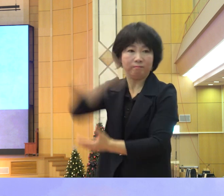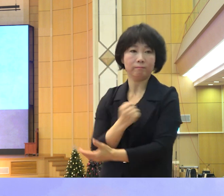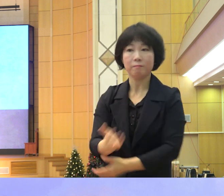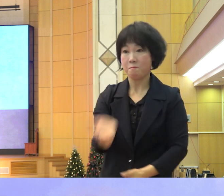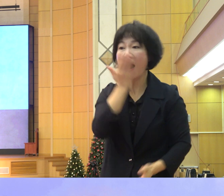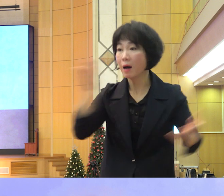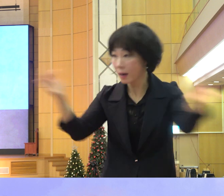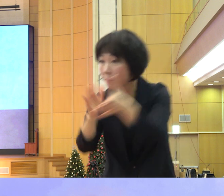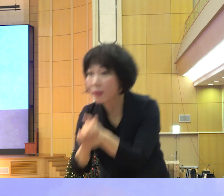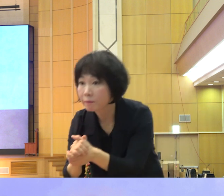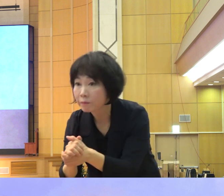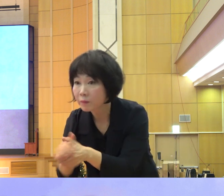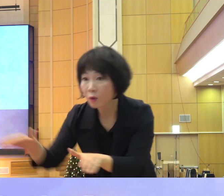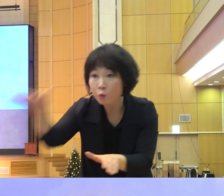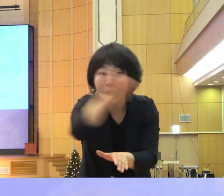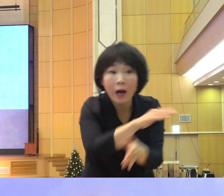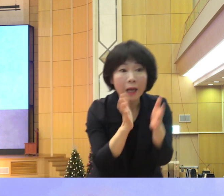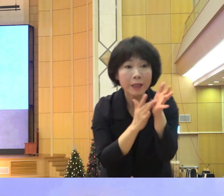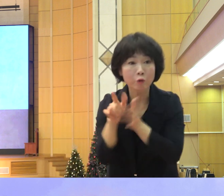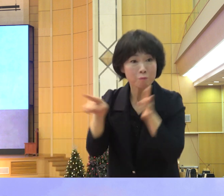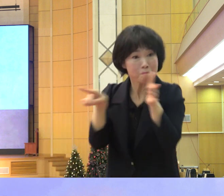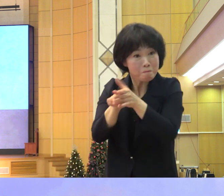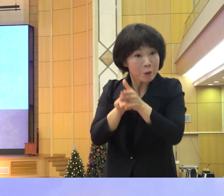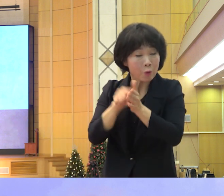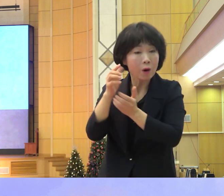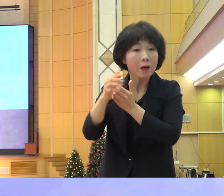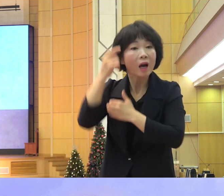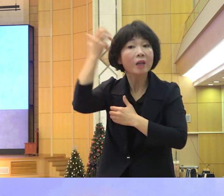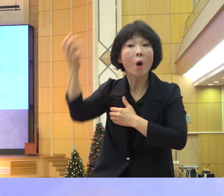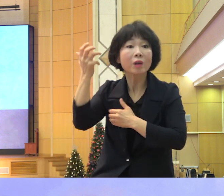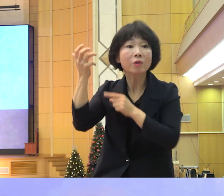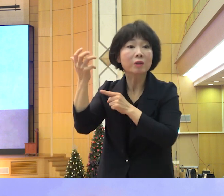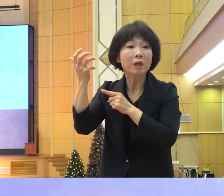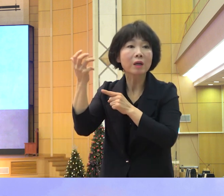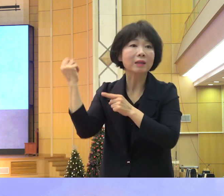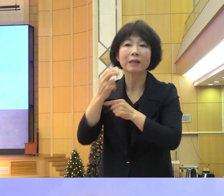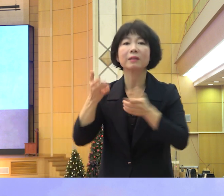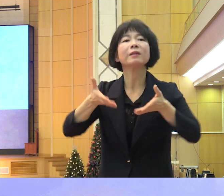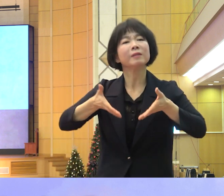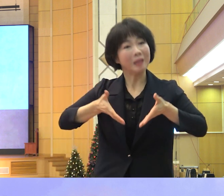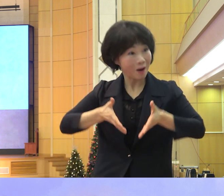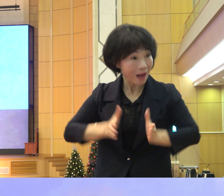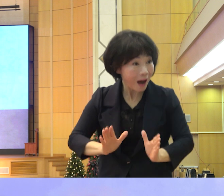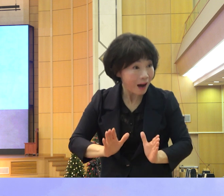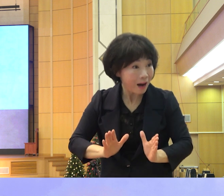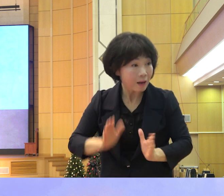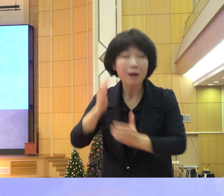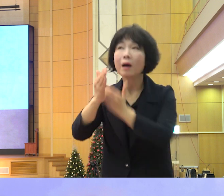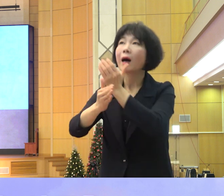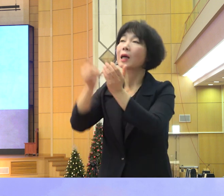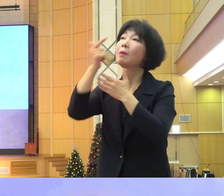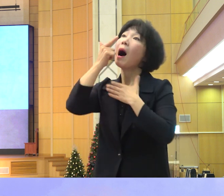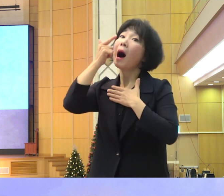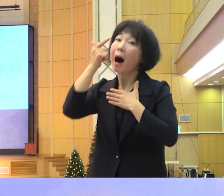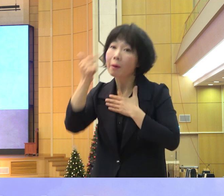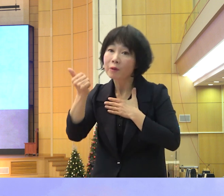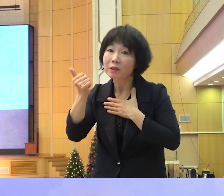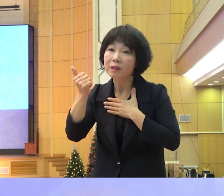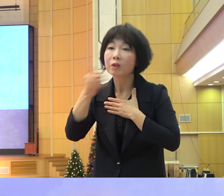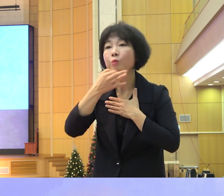예수 믿고 거듭나서 하나님 자녀가 되고 하나님을 진정 아버지라 부를 수 있는 축복이 있기를 바라는